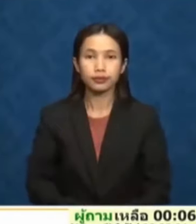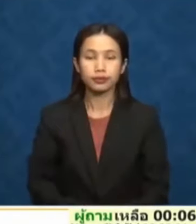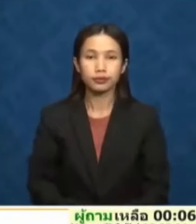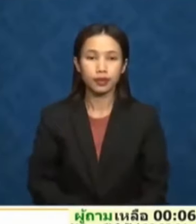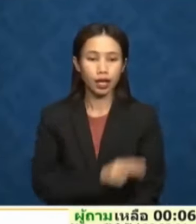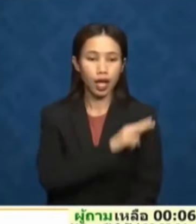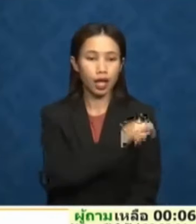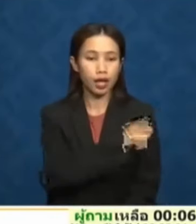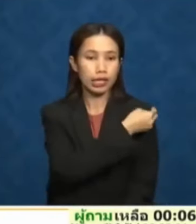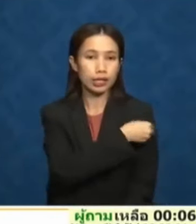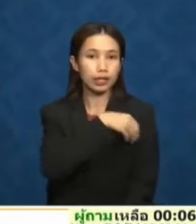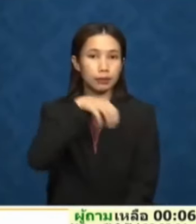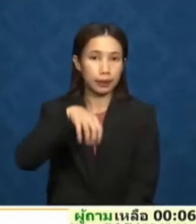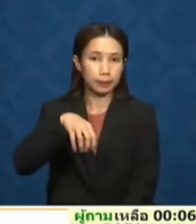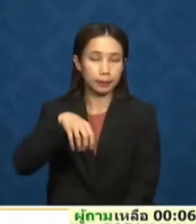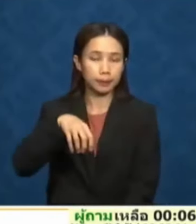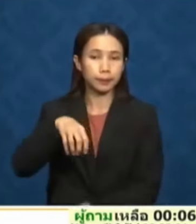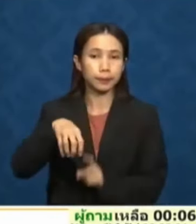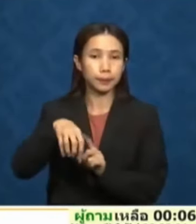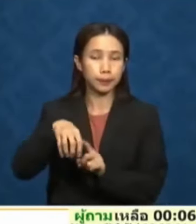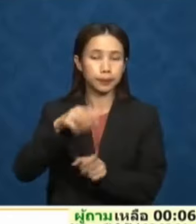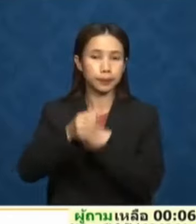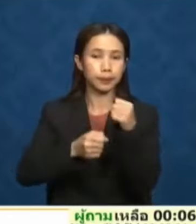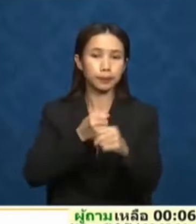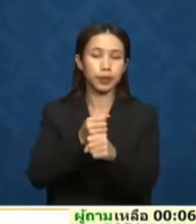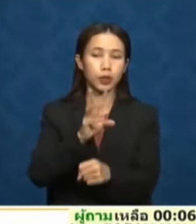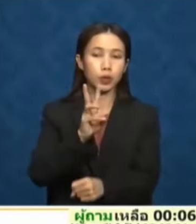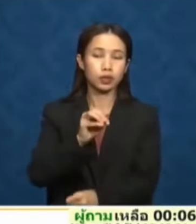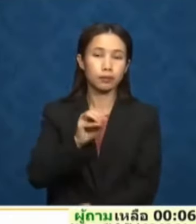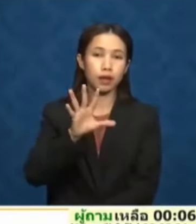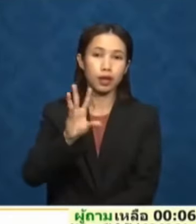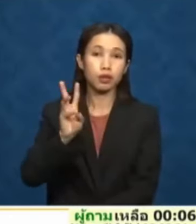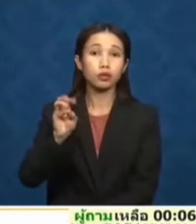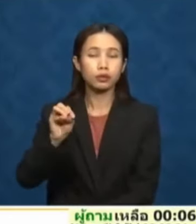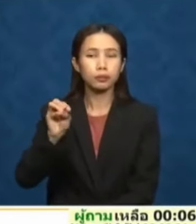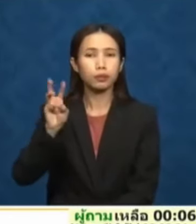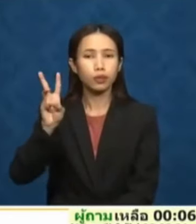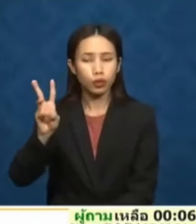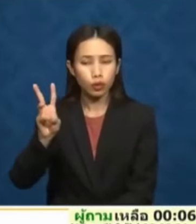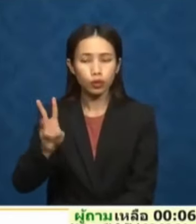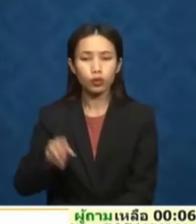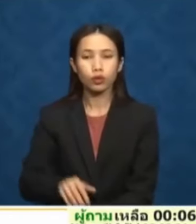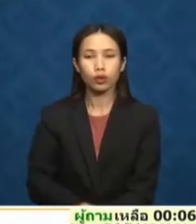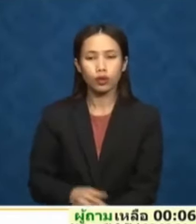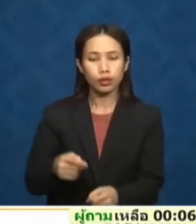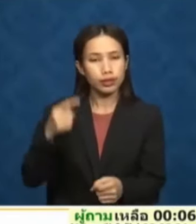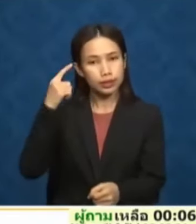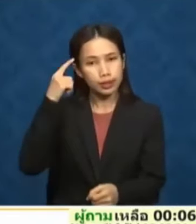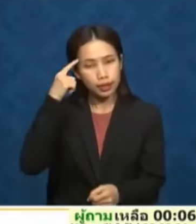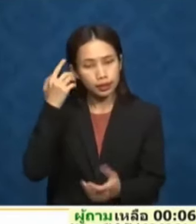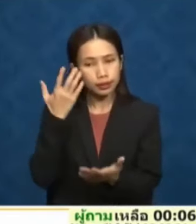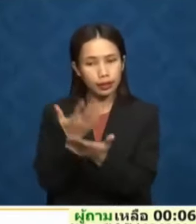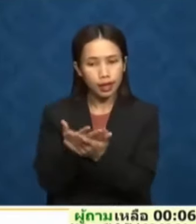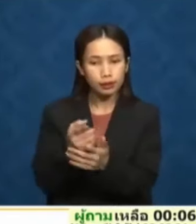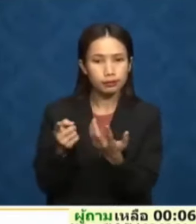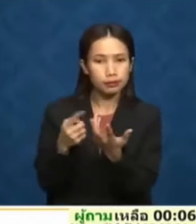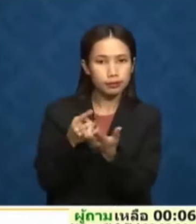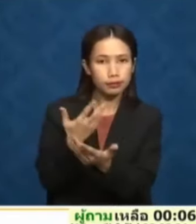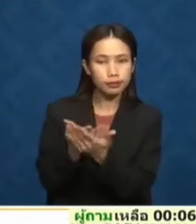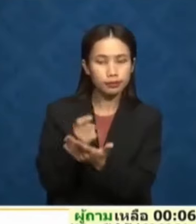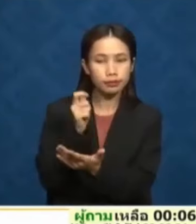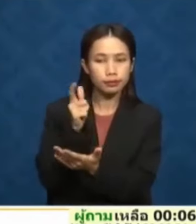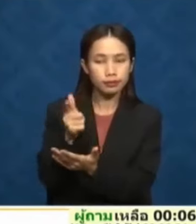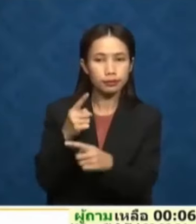คลินิกได้ไปนะครับเอาผลงานปี 6566มาบวกเขาก็เอาผลงานนี้มาเคลมจ่ายเข้าไปสป